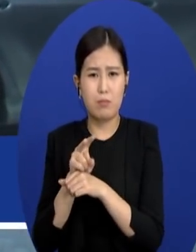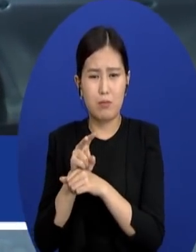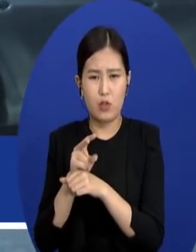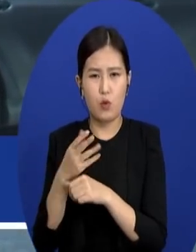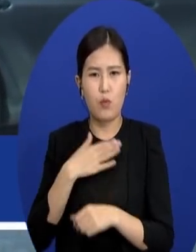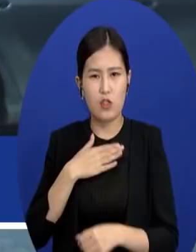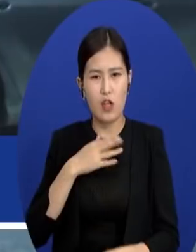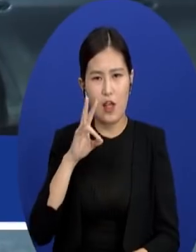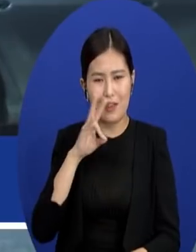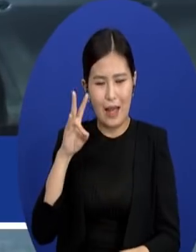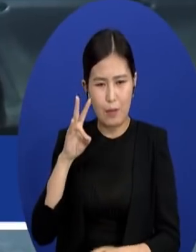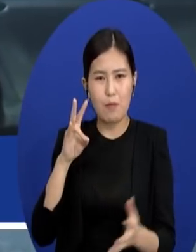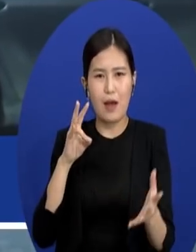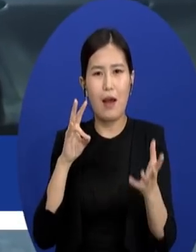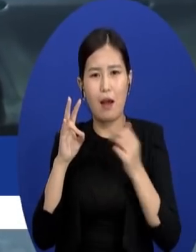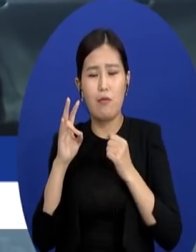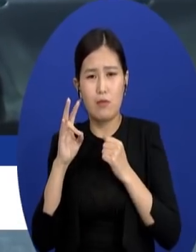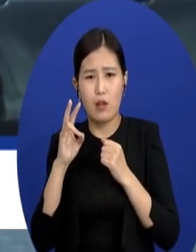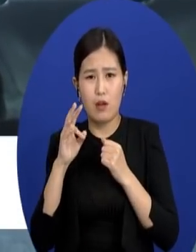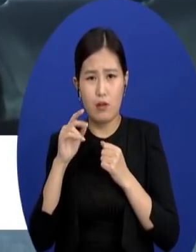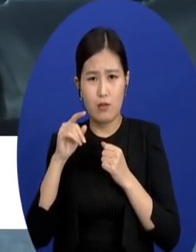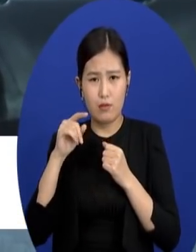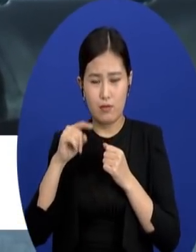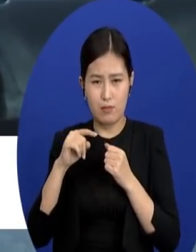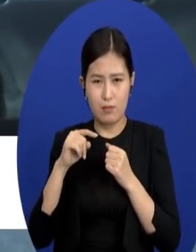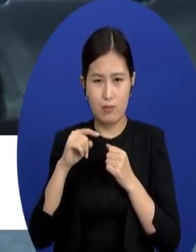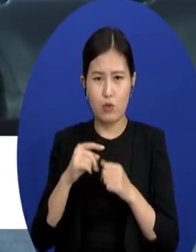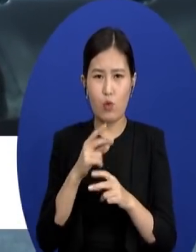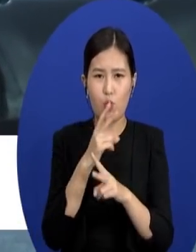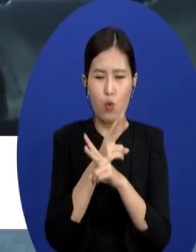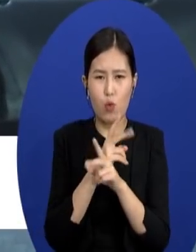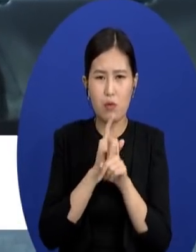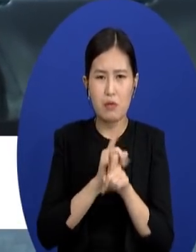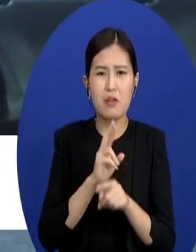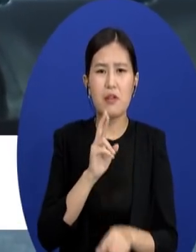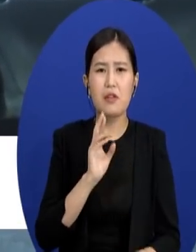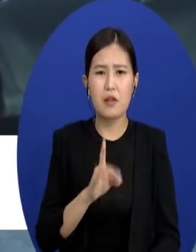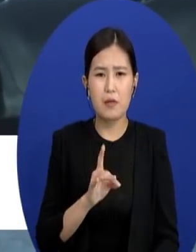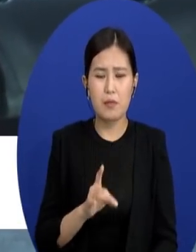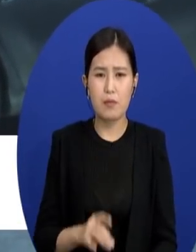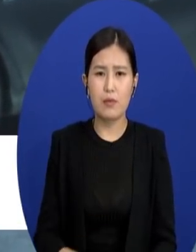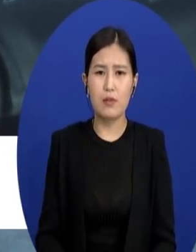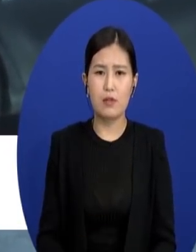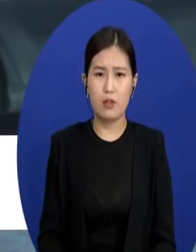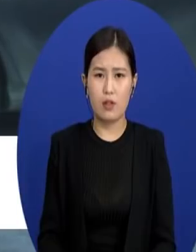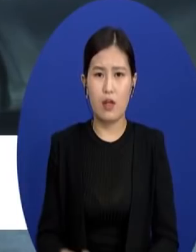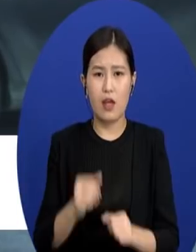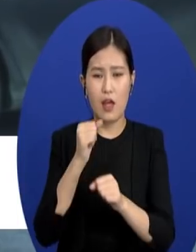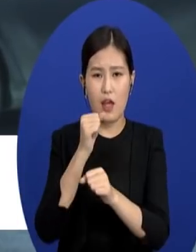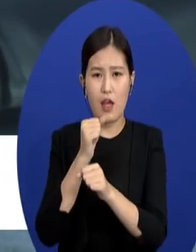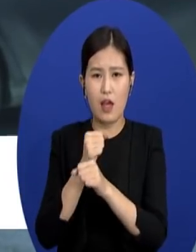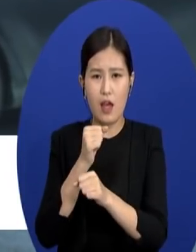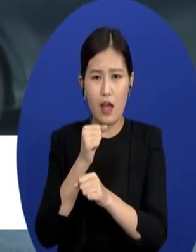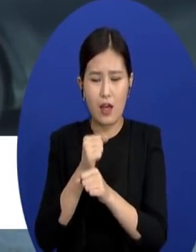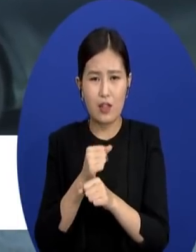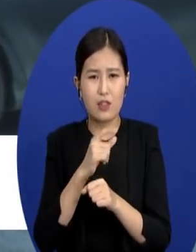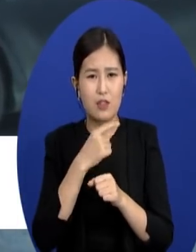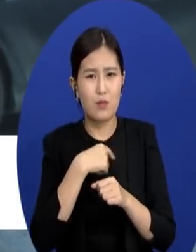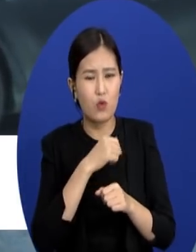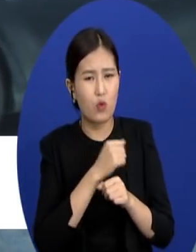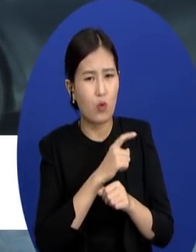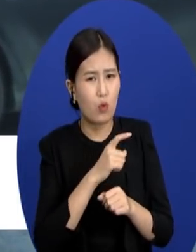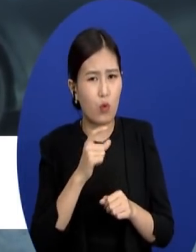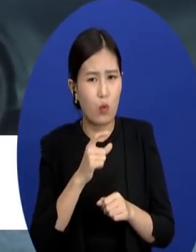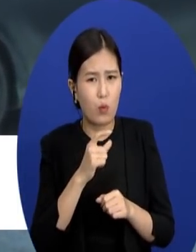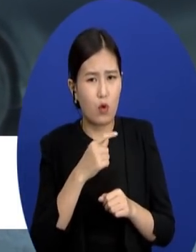ирсэн. Тэгэхээр яг энэ тал дээр ямар хуйлаар зохицуулагдаж явдаг юм бэ? Яг хөдөлмөр эрхлэгчд маань өөрсдийнхөө эрх ашгийг яаж хамгаалах ёстой байдаг